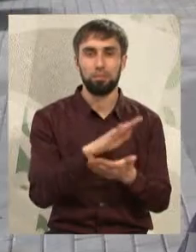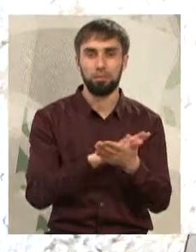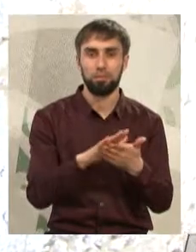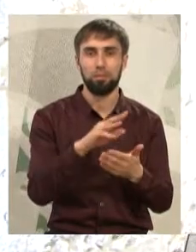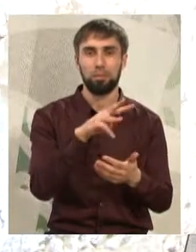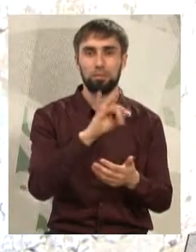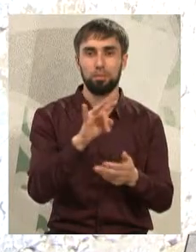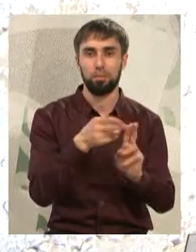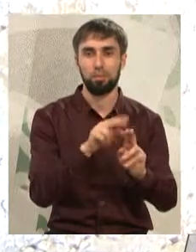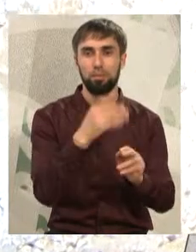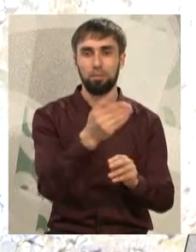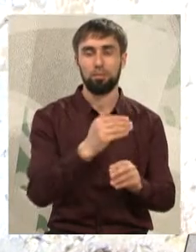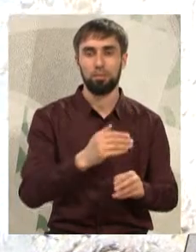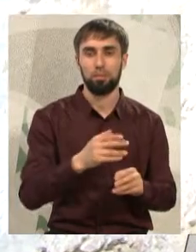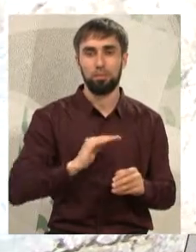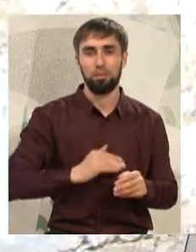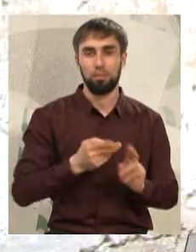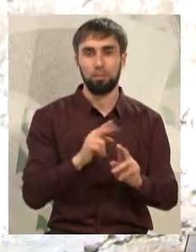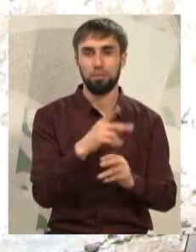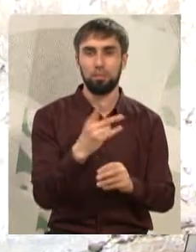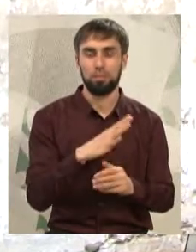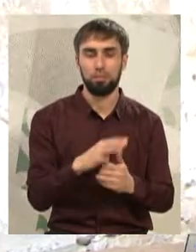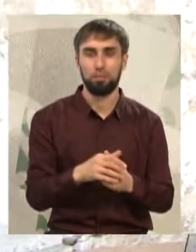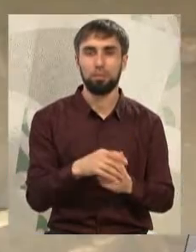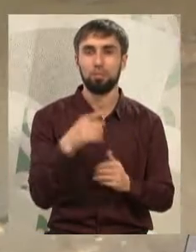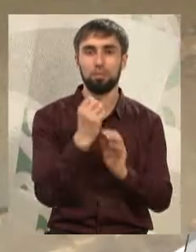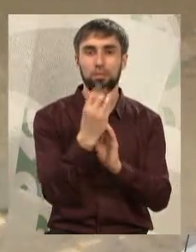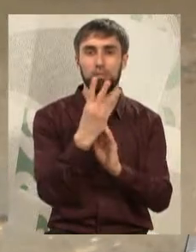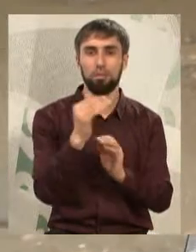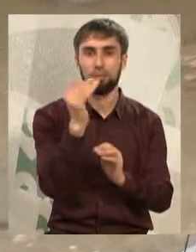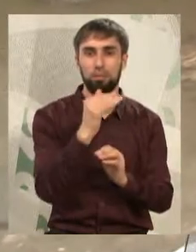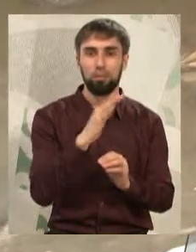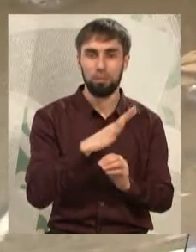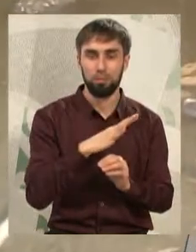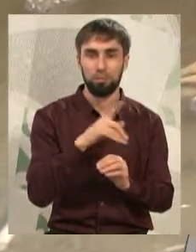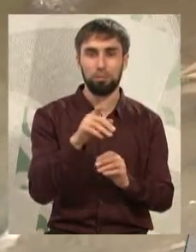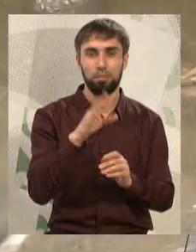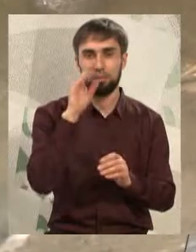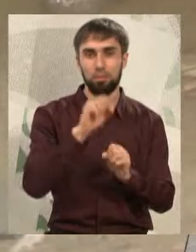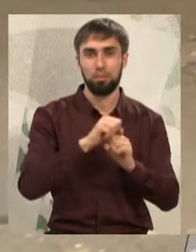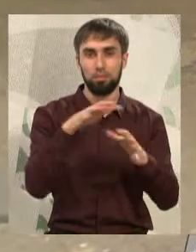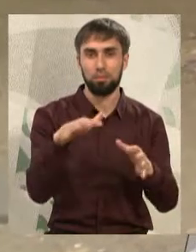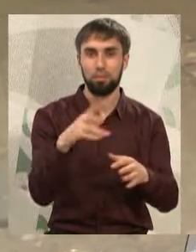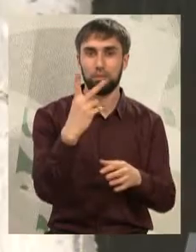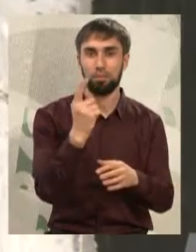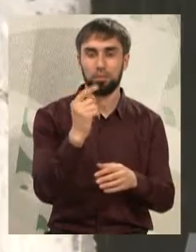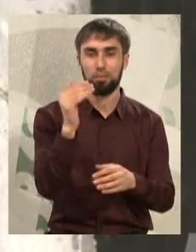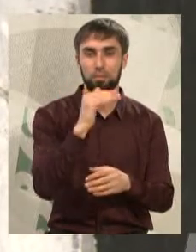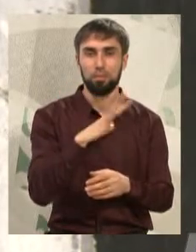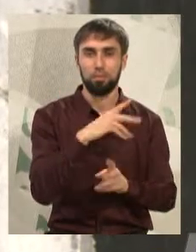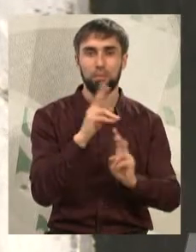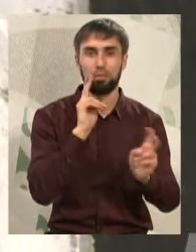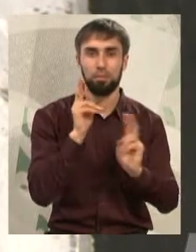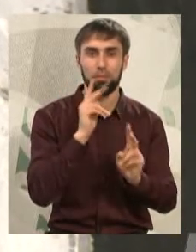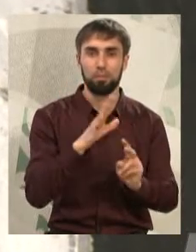мир». Прорыв канализации случился вечером 13 февраля, а 21 числа состоялось совещание городской администрации с